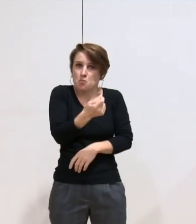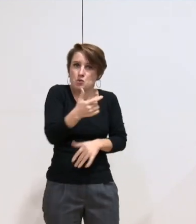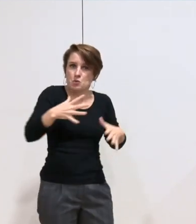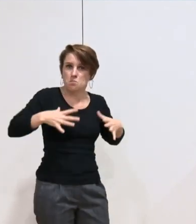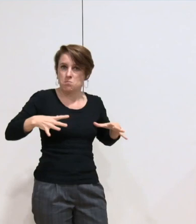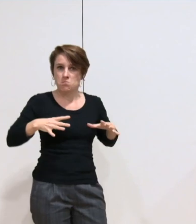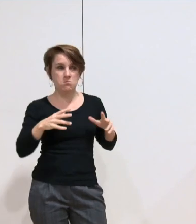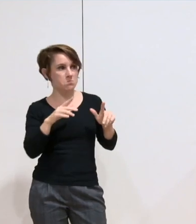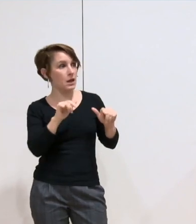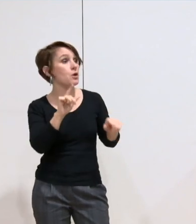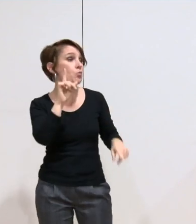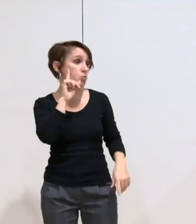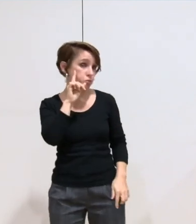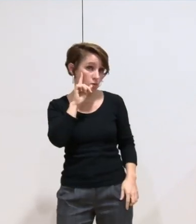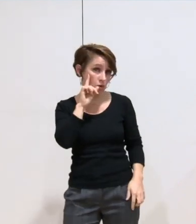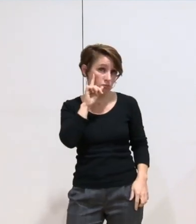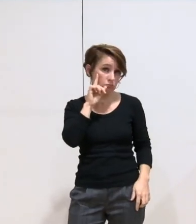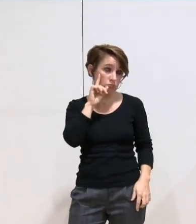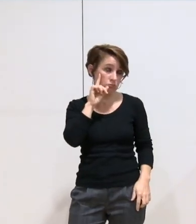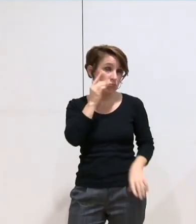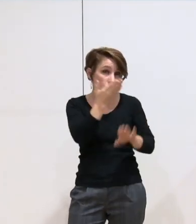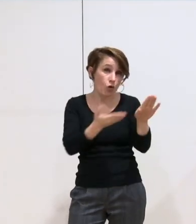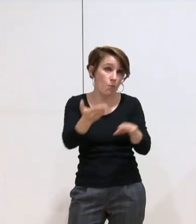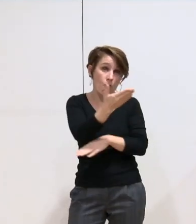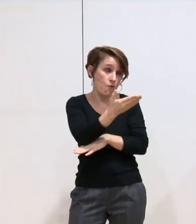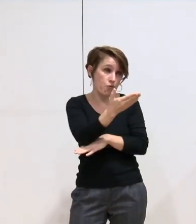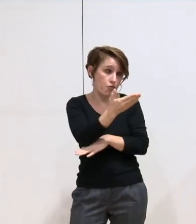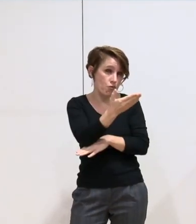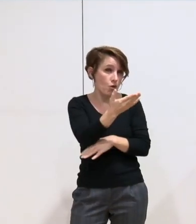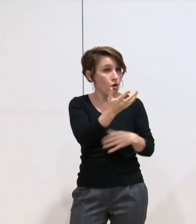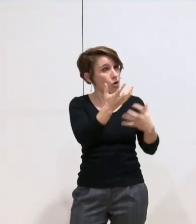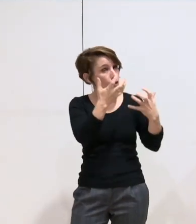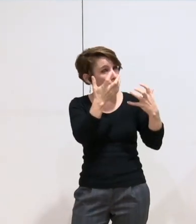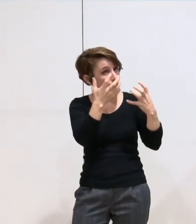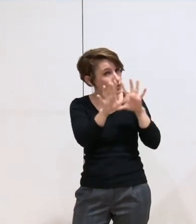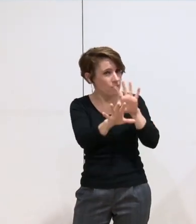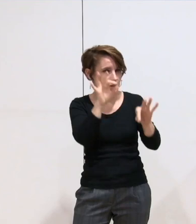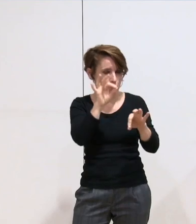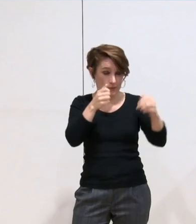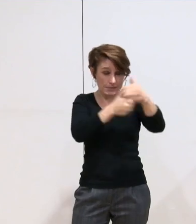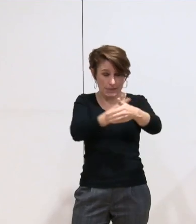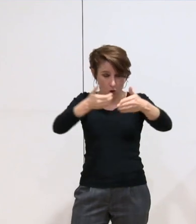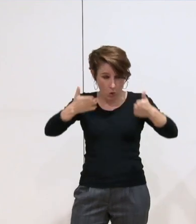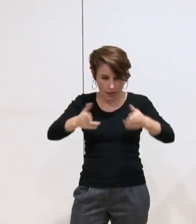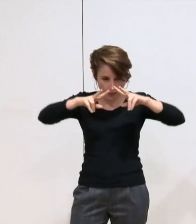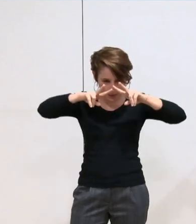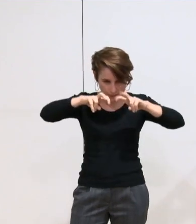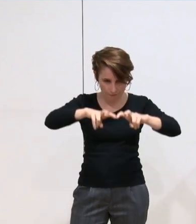avez souhaité définir un cadre d'investigation extrêmement